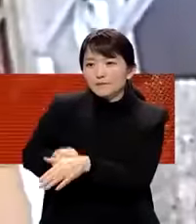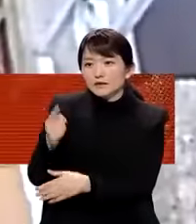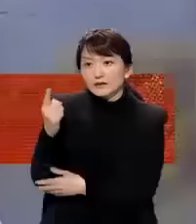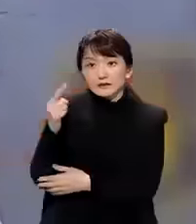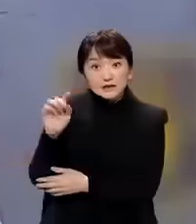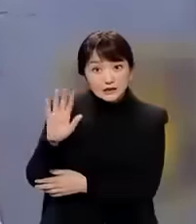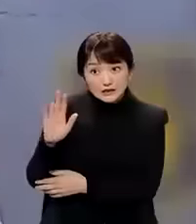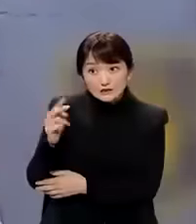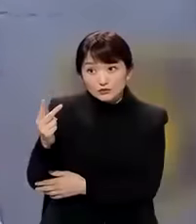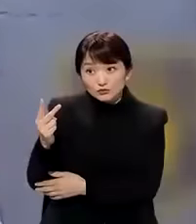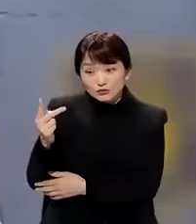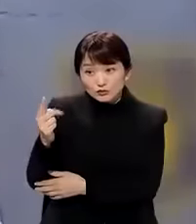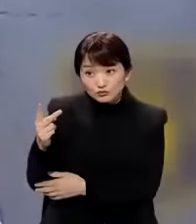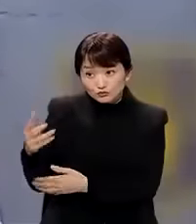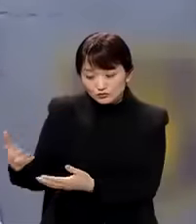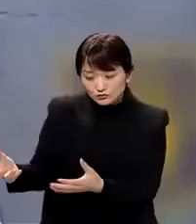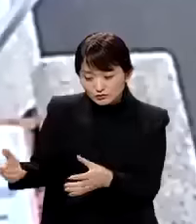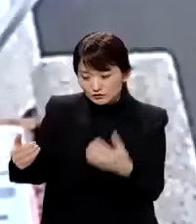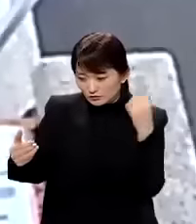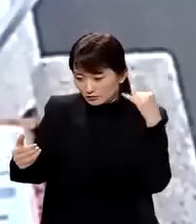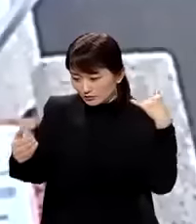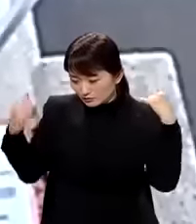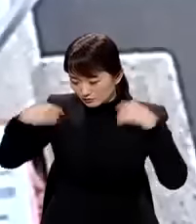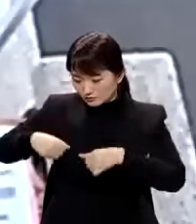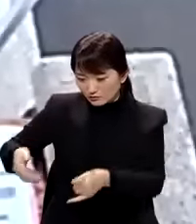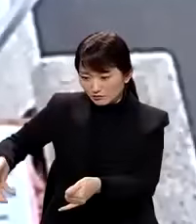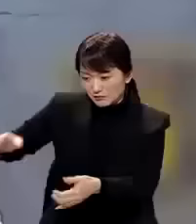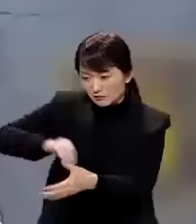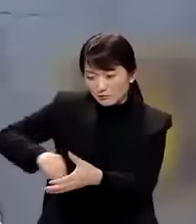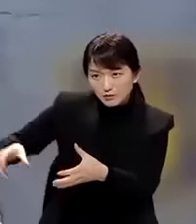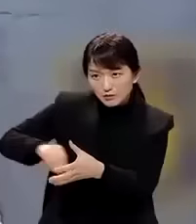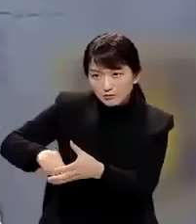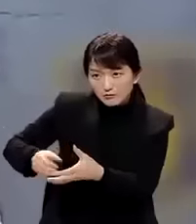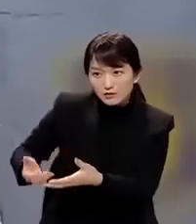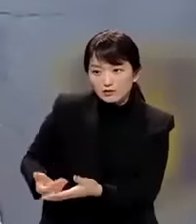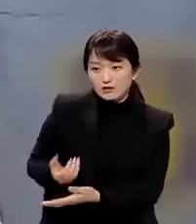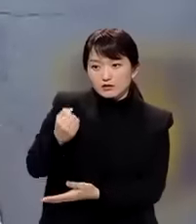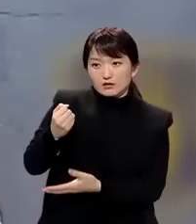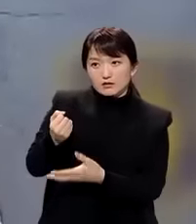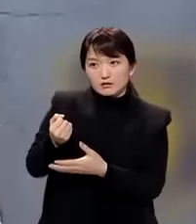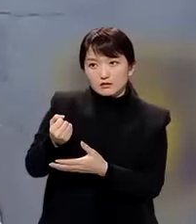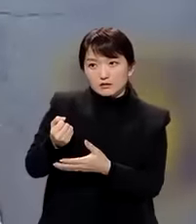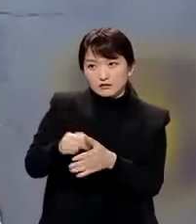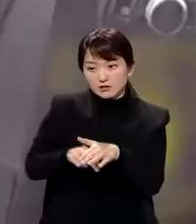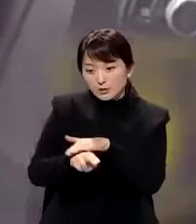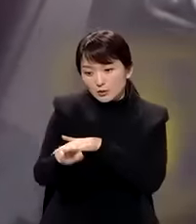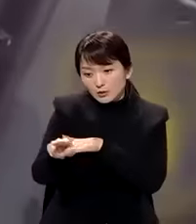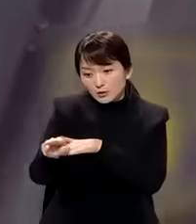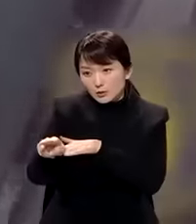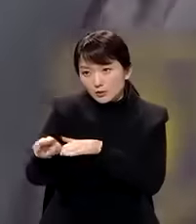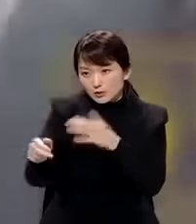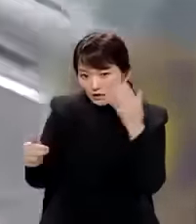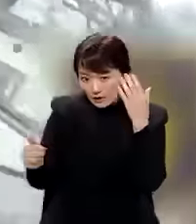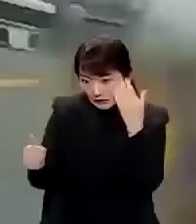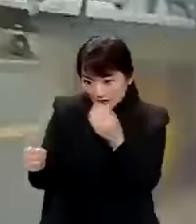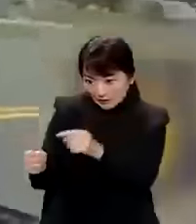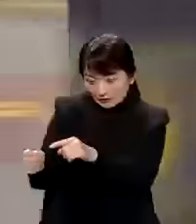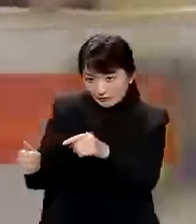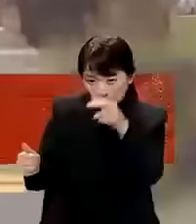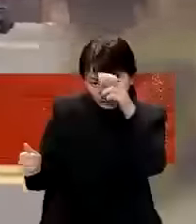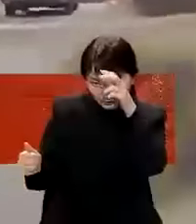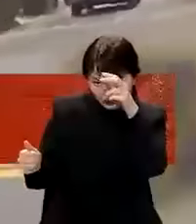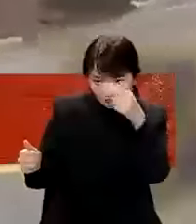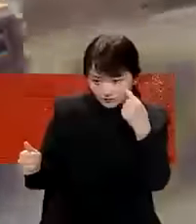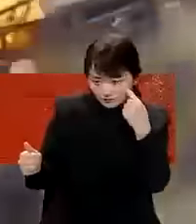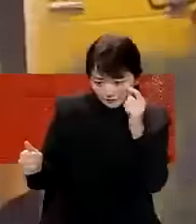아니라 두 개나 집어들고는 가방에 놓고 아무 일도 없었다는 듯이 쓱 도망친 건데 면이 범행 장면이 근처에 있던 경찰